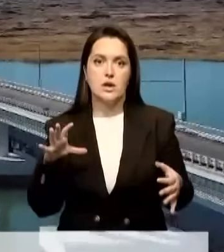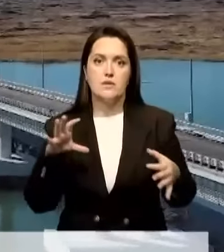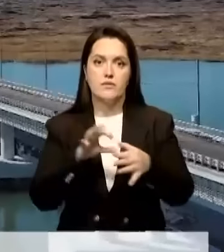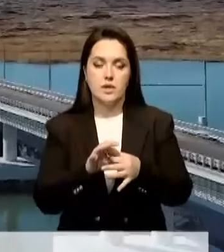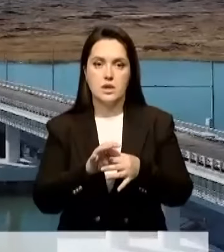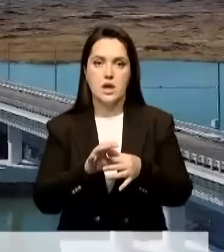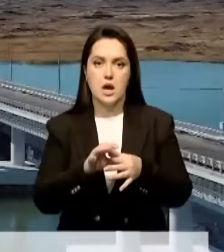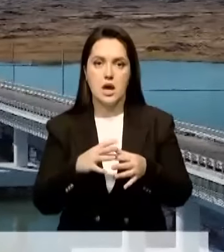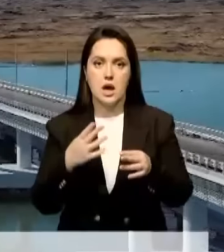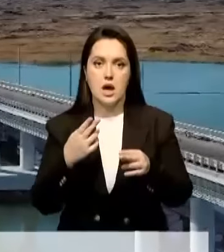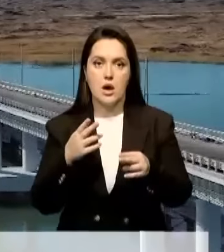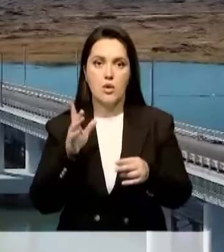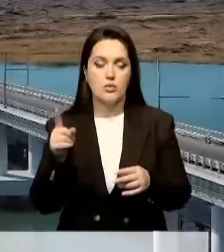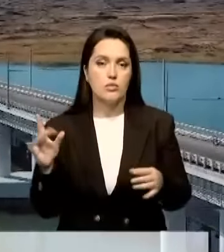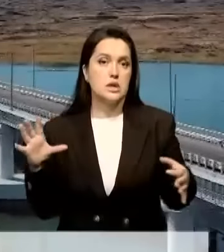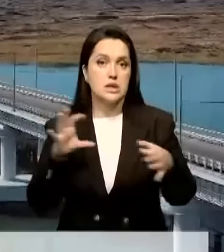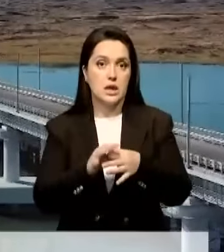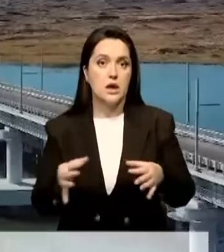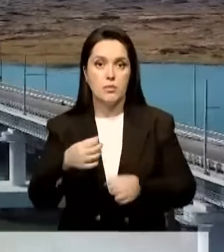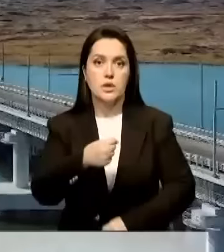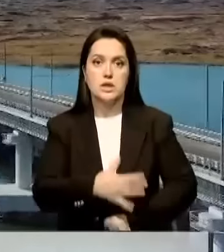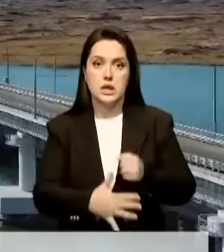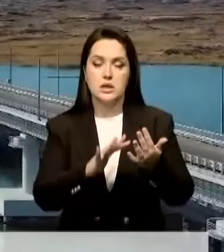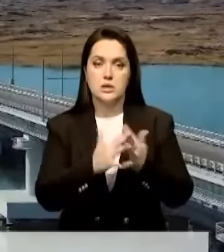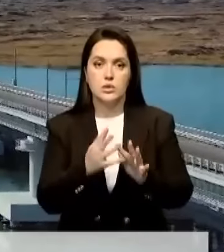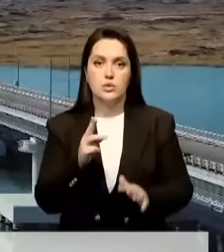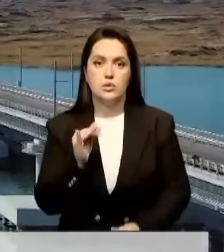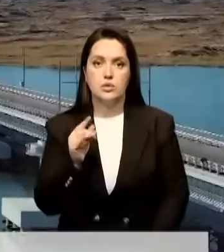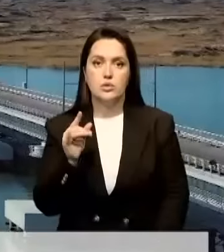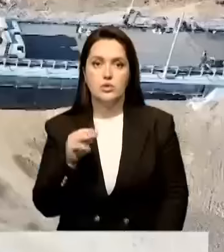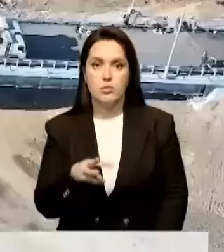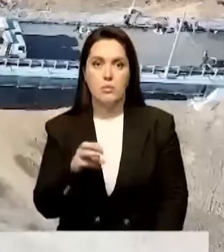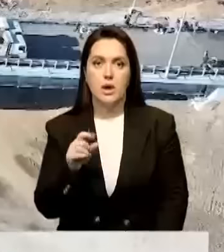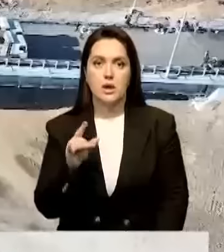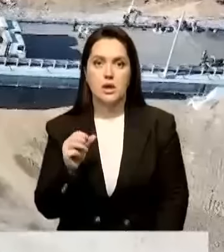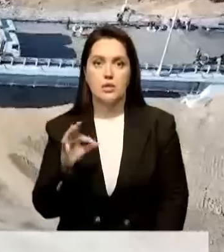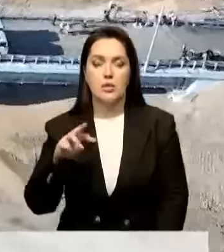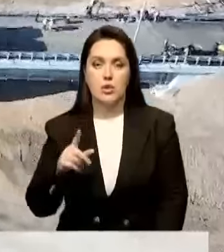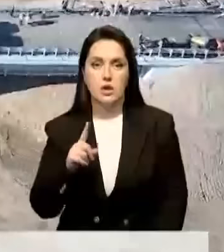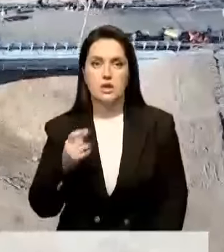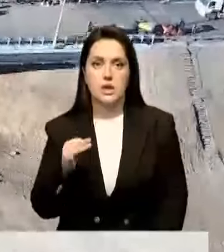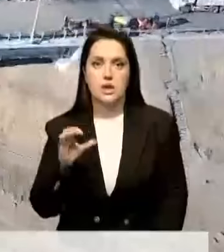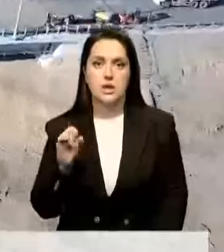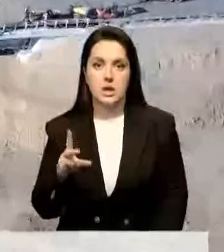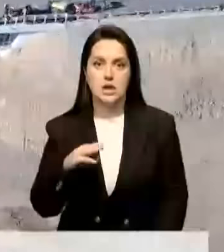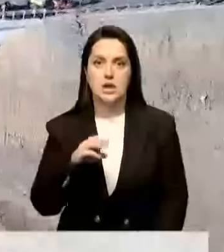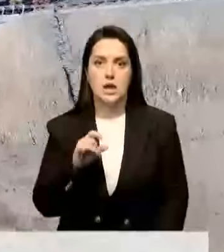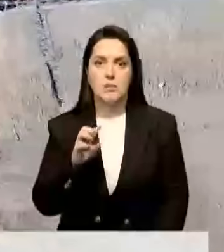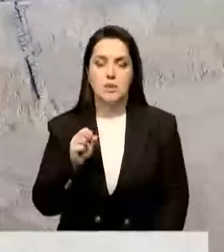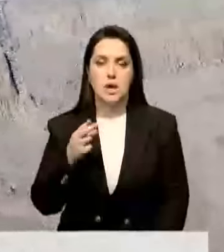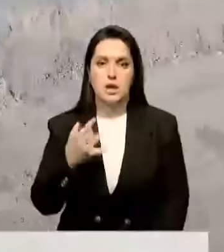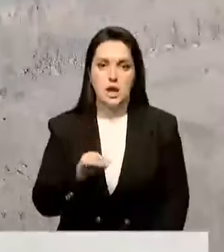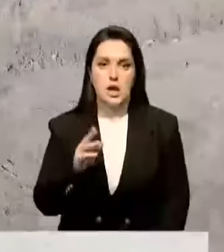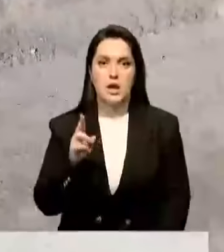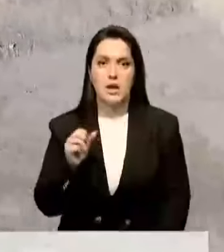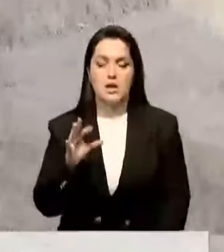в транспортной сети региона. Он соединит областной центр с селами Курчум, Маркакуль, Зайсан, Тарбагата и Катунгай. Сооружение